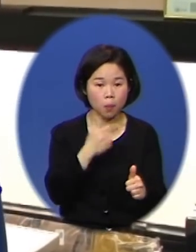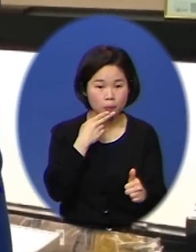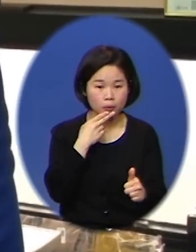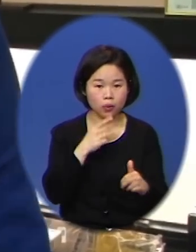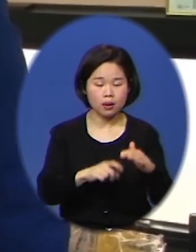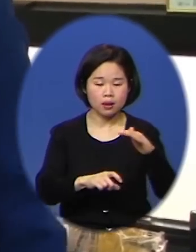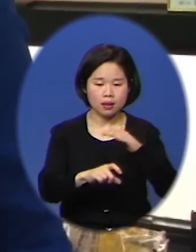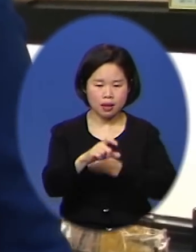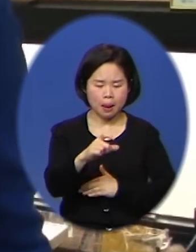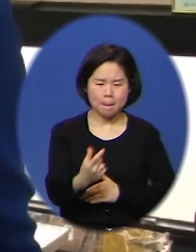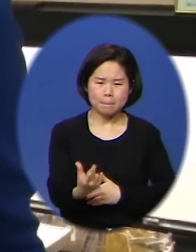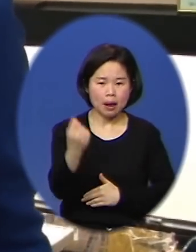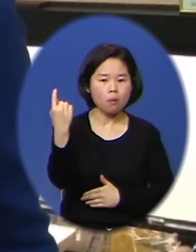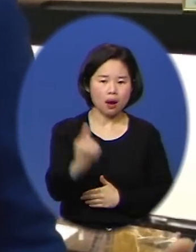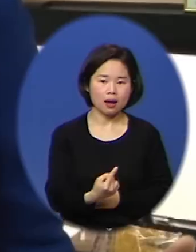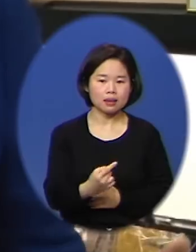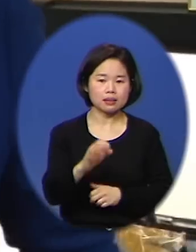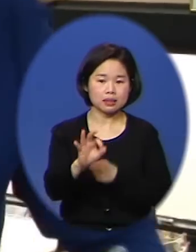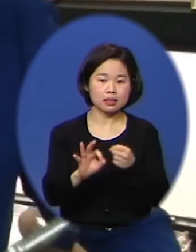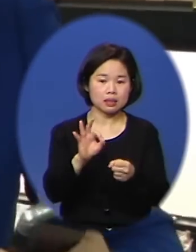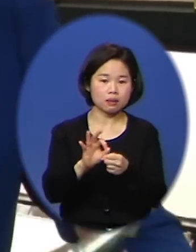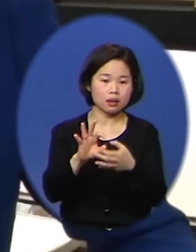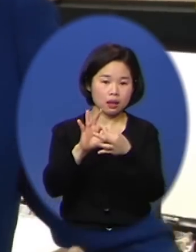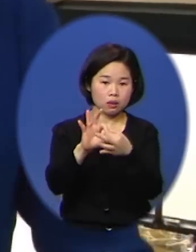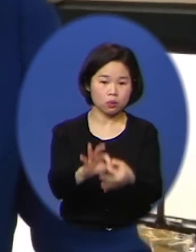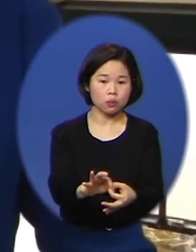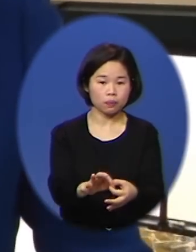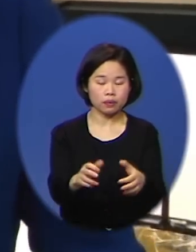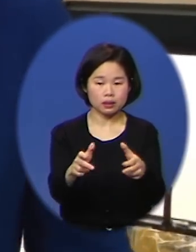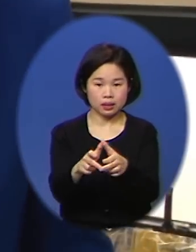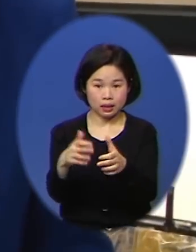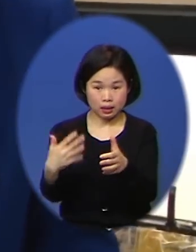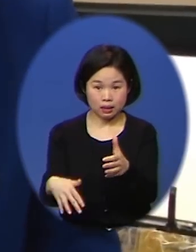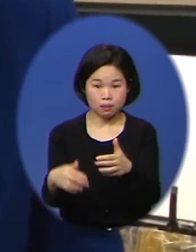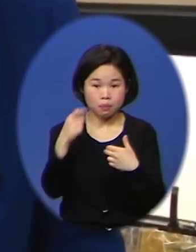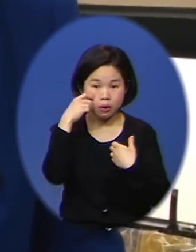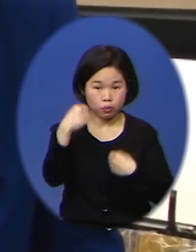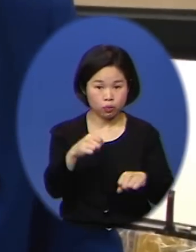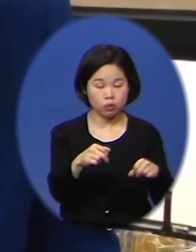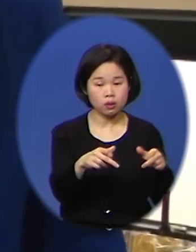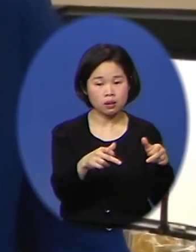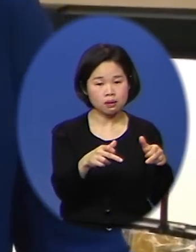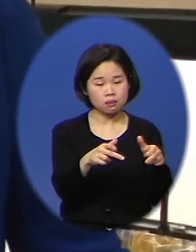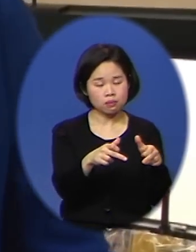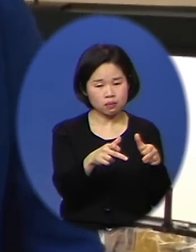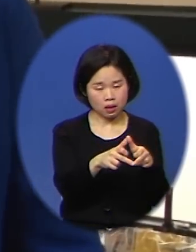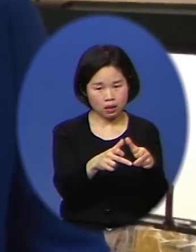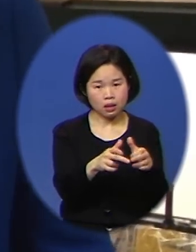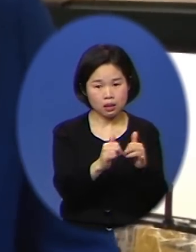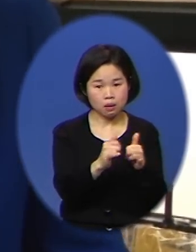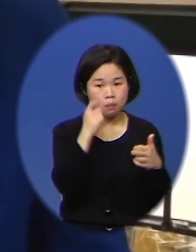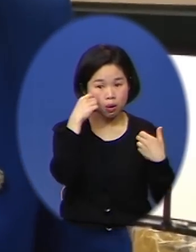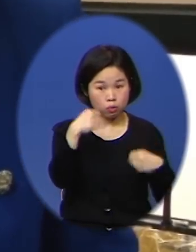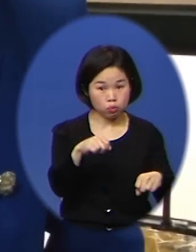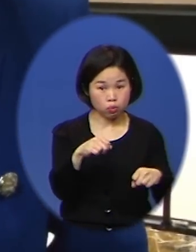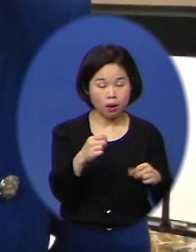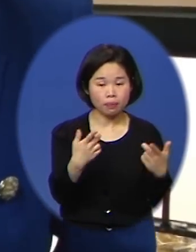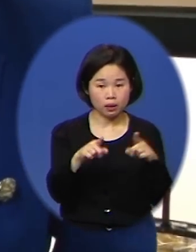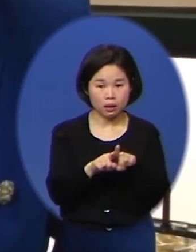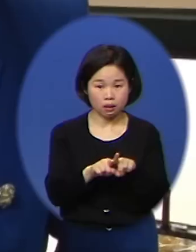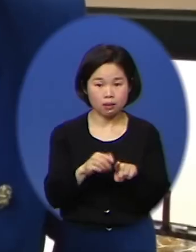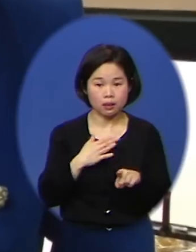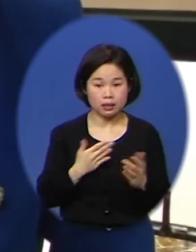회사로 출근해요. 지금까지 십몇 년 동안 제가 그 비장애인 배우와 장애인 배우 함께 해왔었거든요. 지금 스타가 된 분들도 많고.